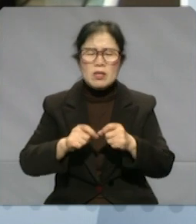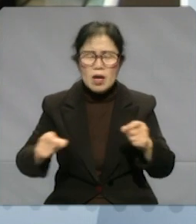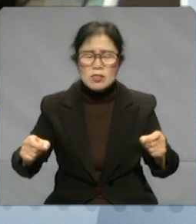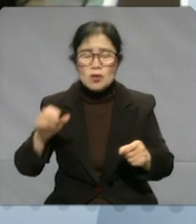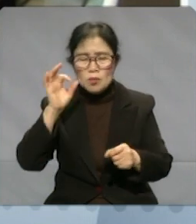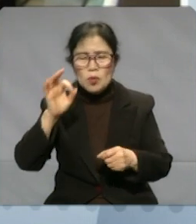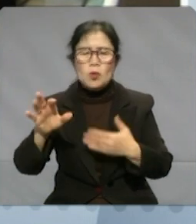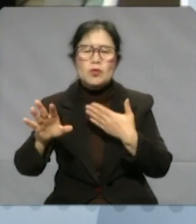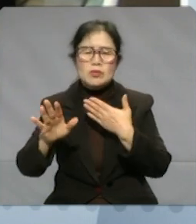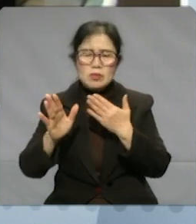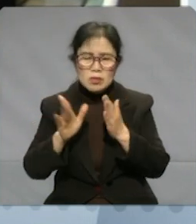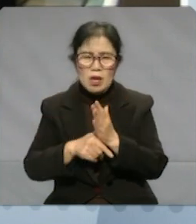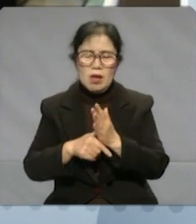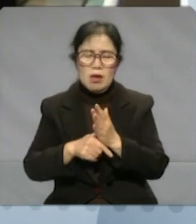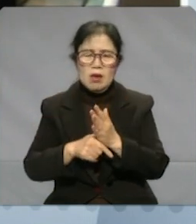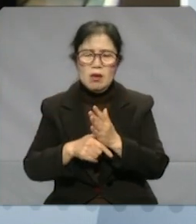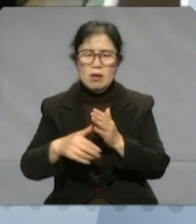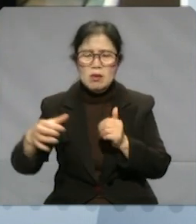지원이